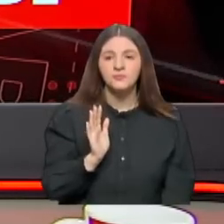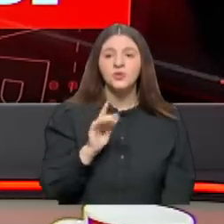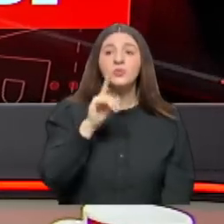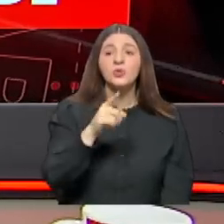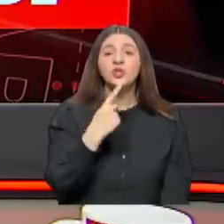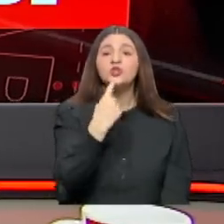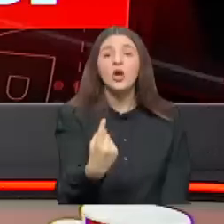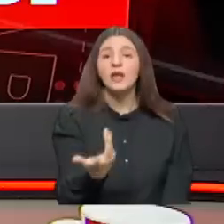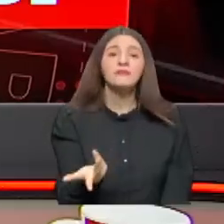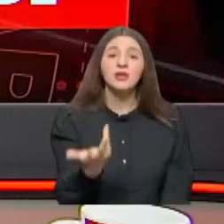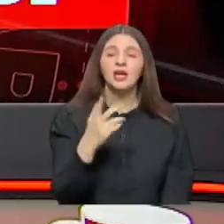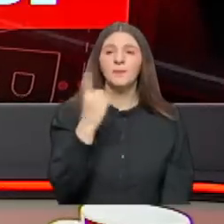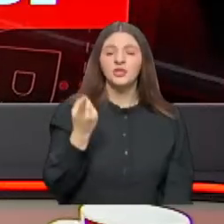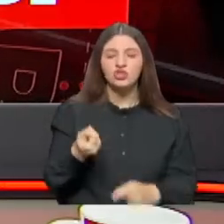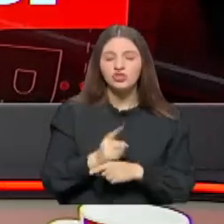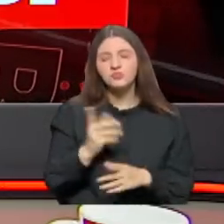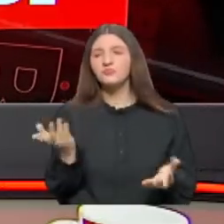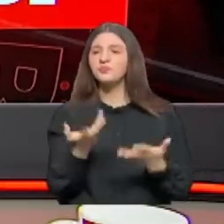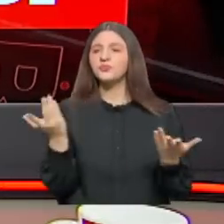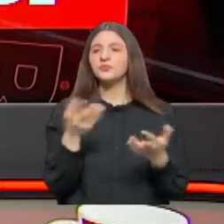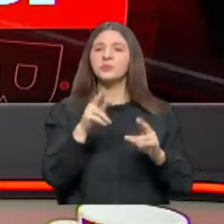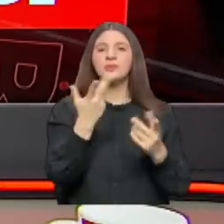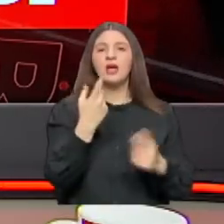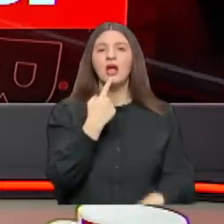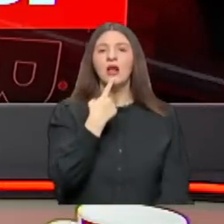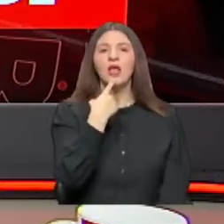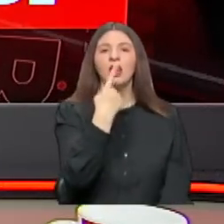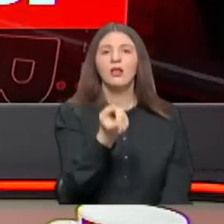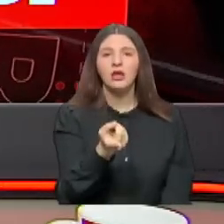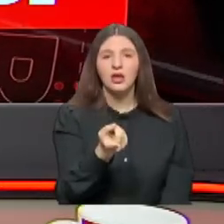Bu söylenen şey bir çeşit itiraftır.